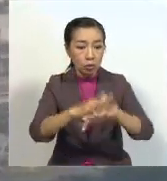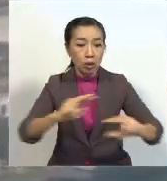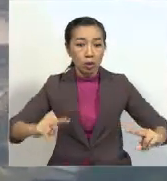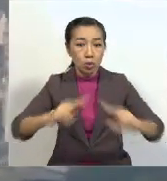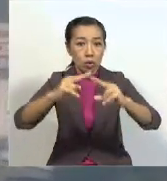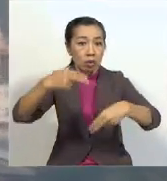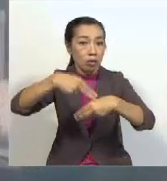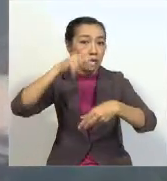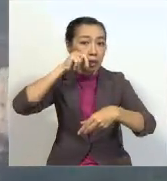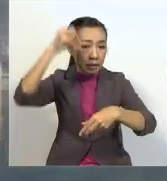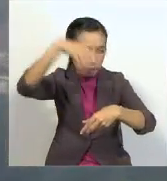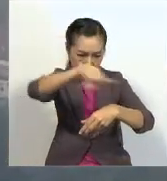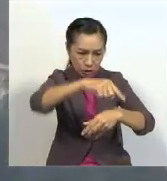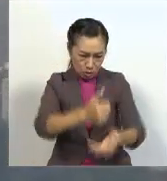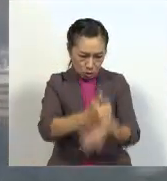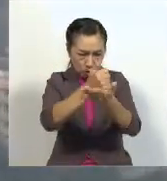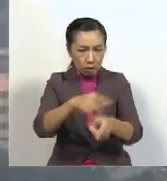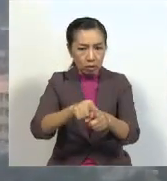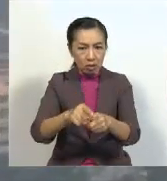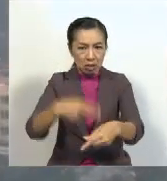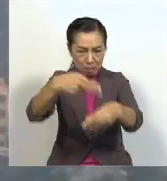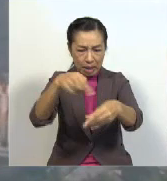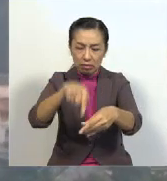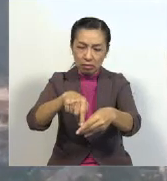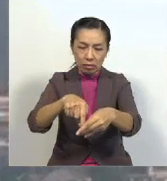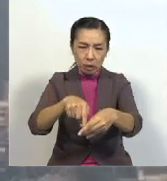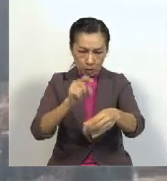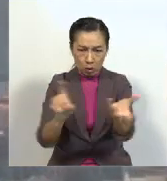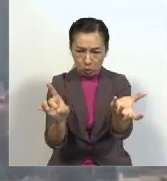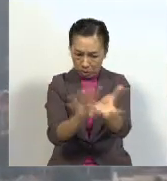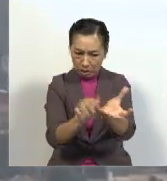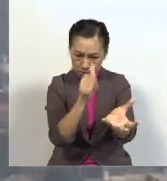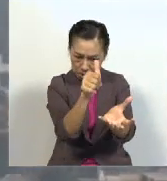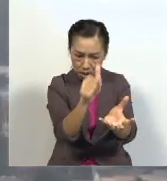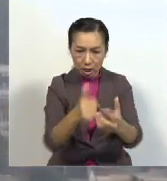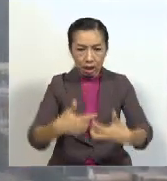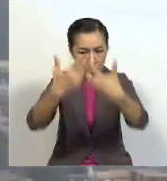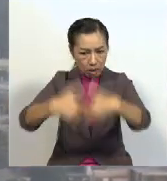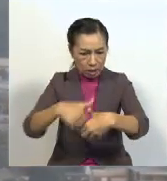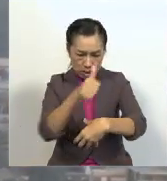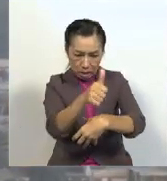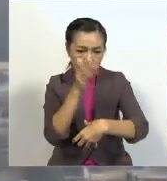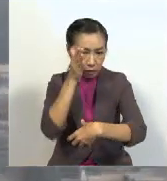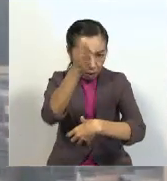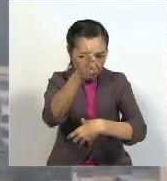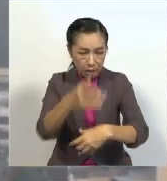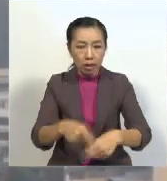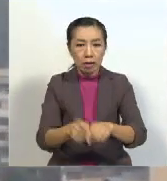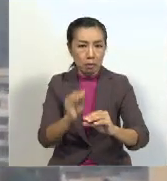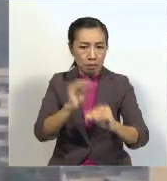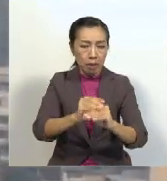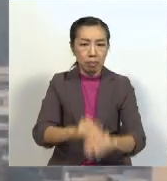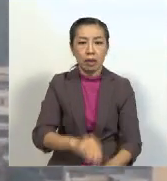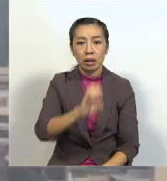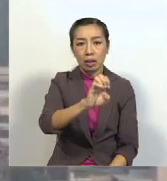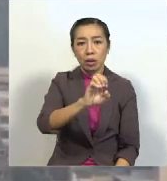งพลังงานขอให้มีการใช้น้ำมันเนี่ยที่มีคุณภาพมากขึ้นเพิ่มมาตรฐานของเครื่องยนต์ขึ้นไปถึงยูโร6หรือว่ายูโร6นะครับ